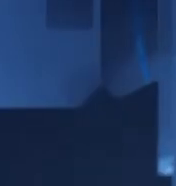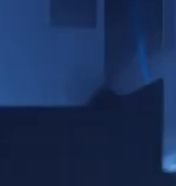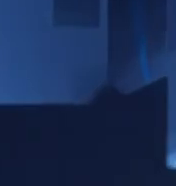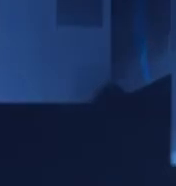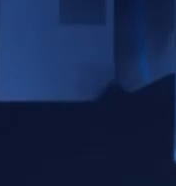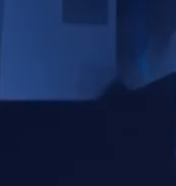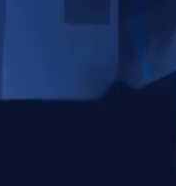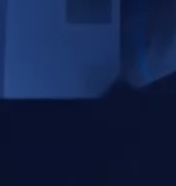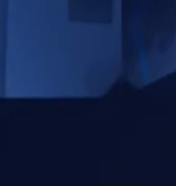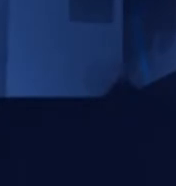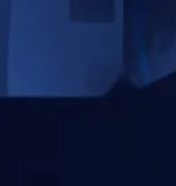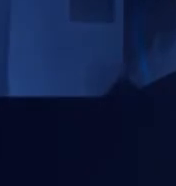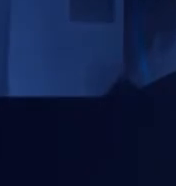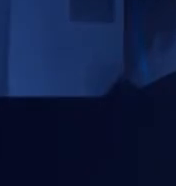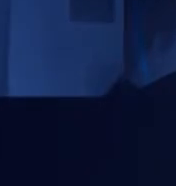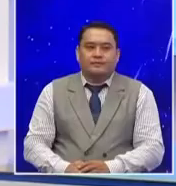ЖТСУ.